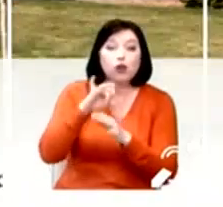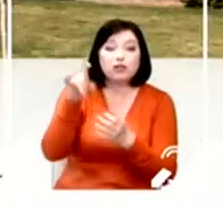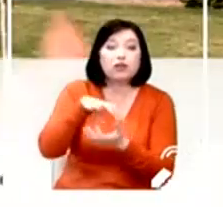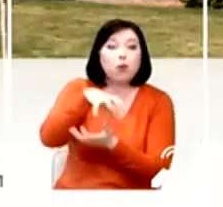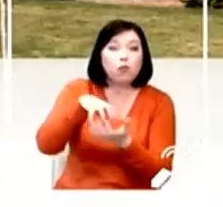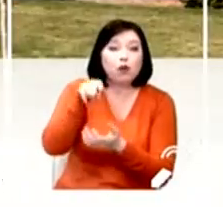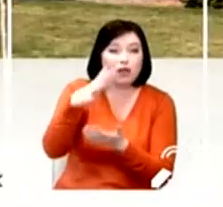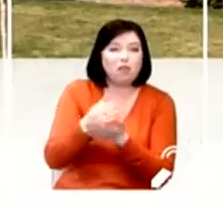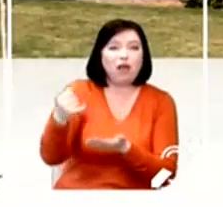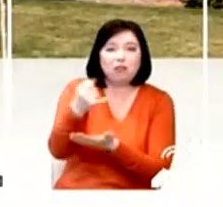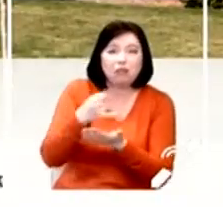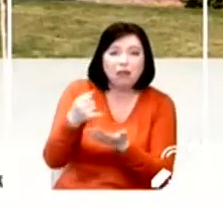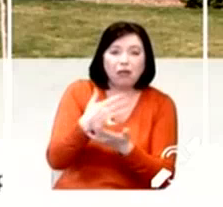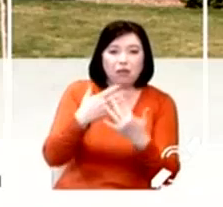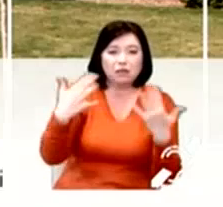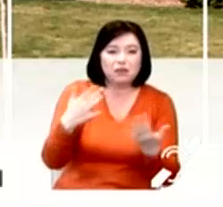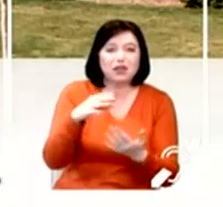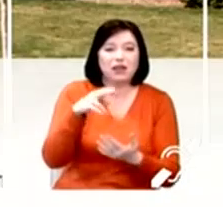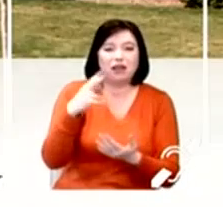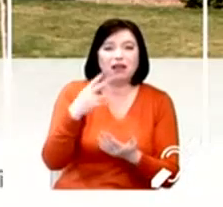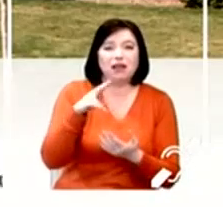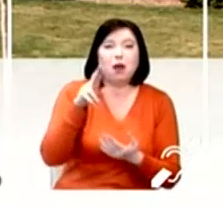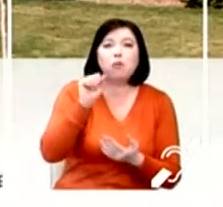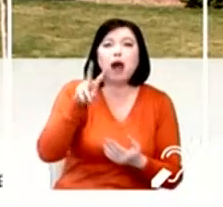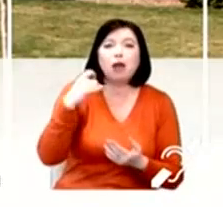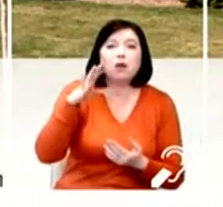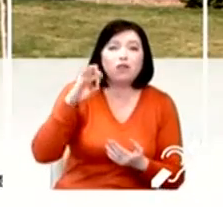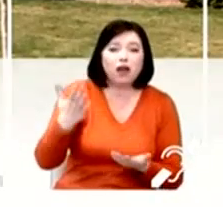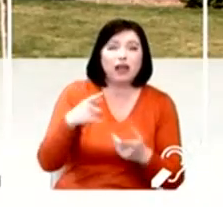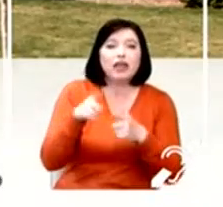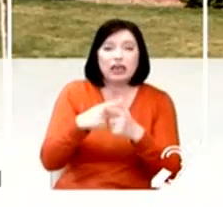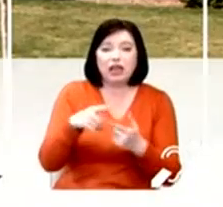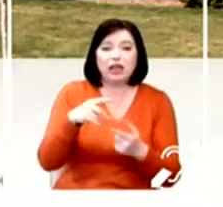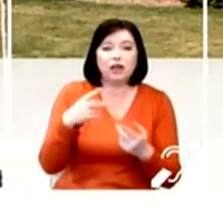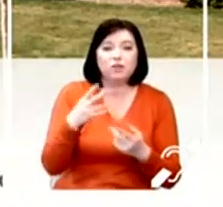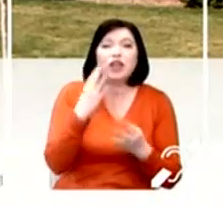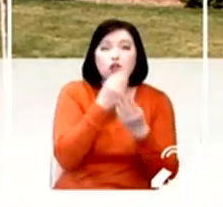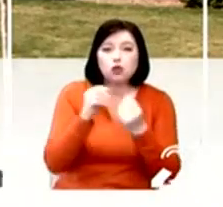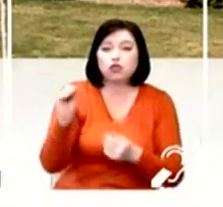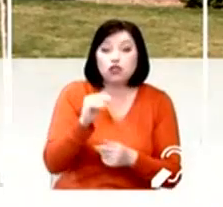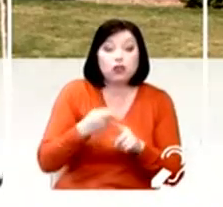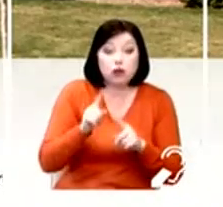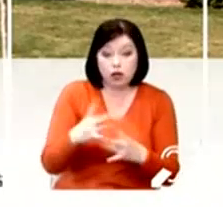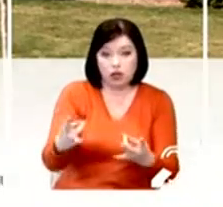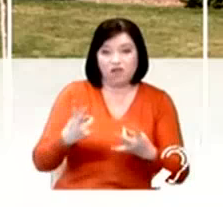unii conține ulei de palmier hidrogenat, unii se conține transgrăsimi, asta are reflexii nemijlocită